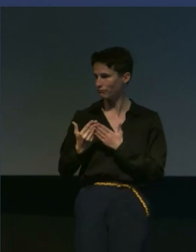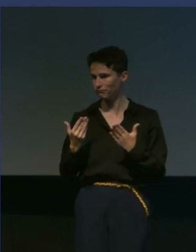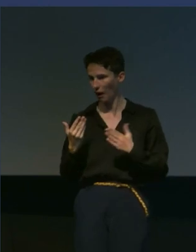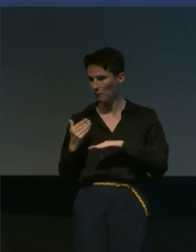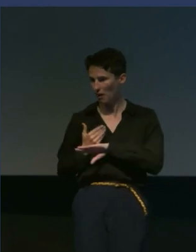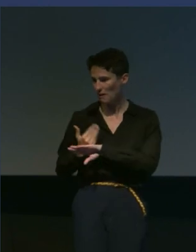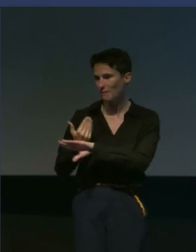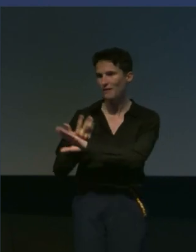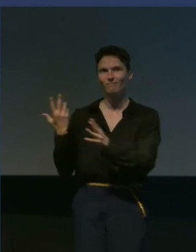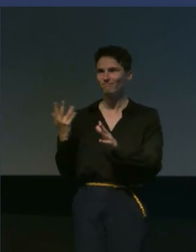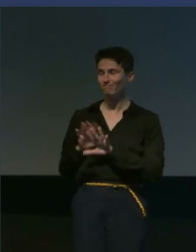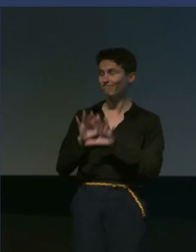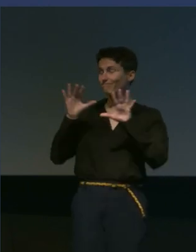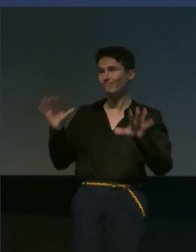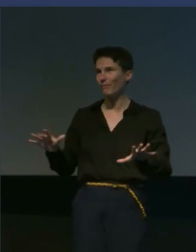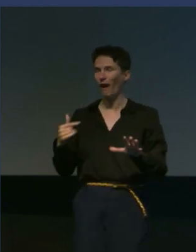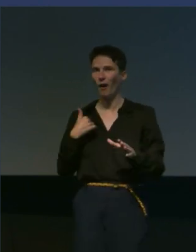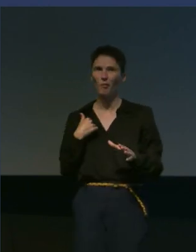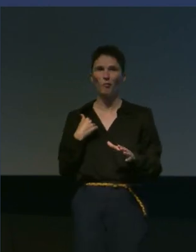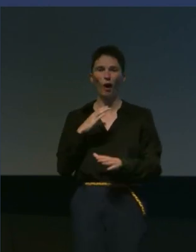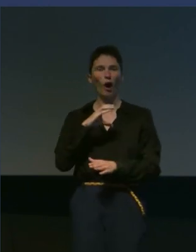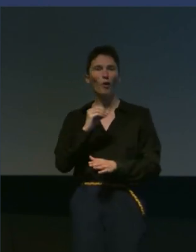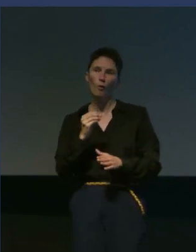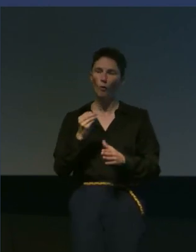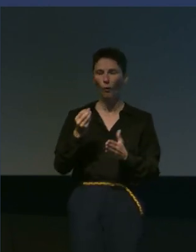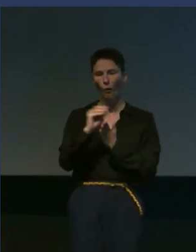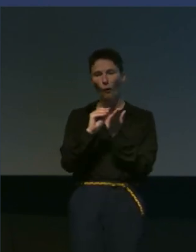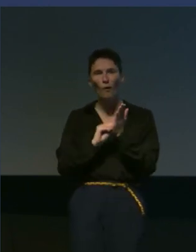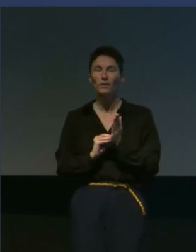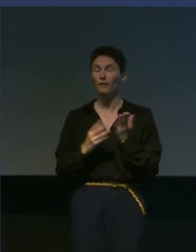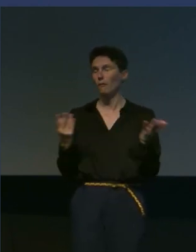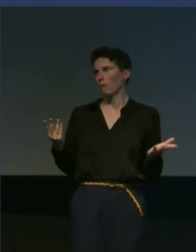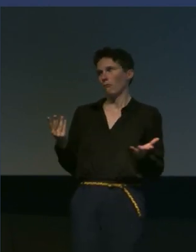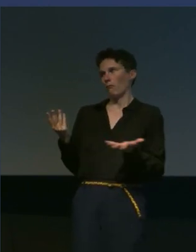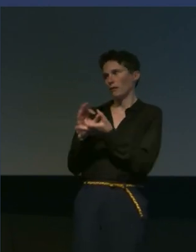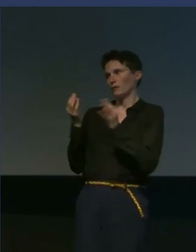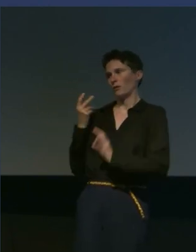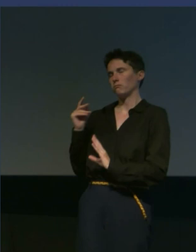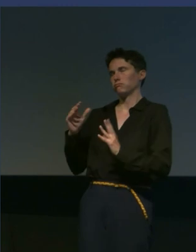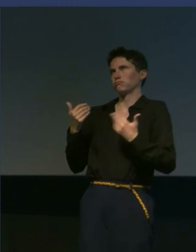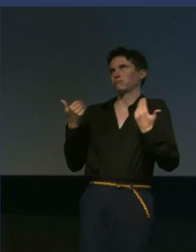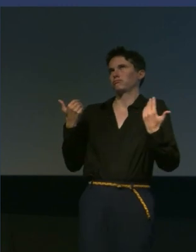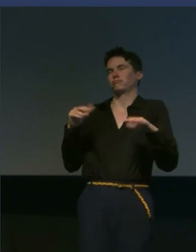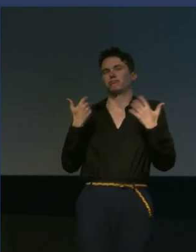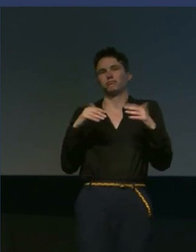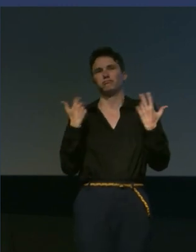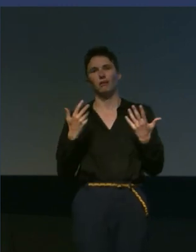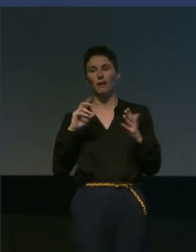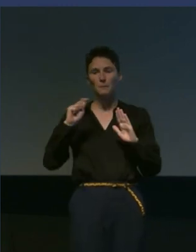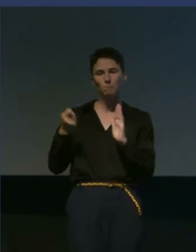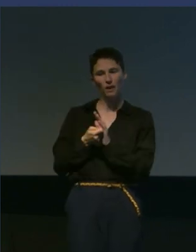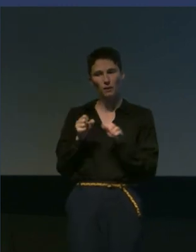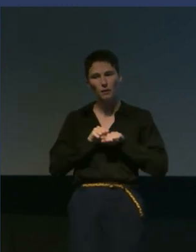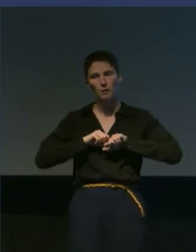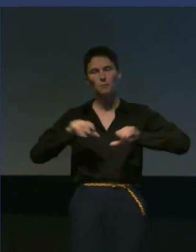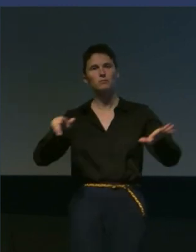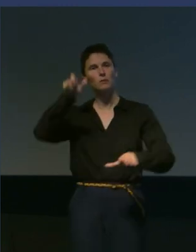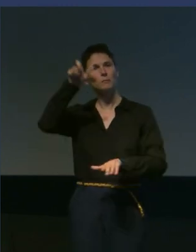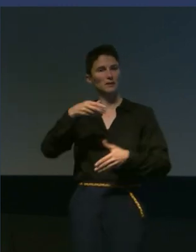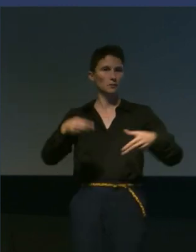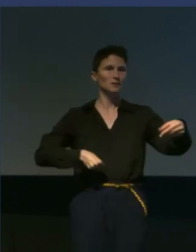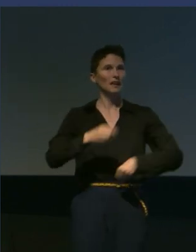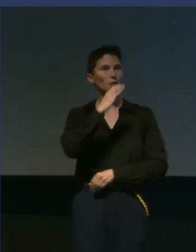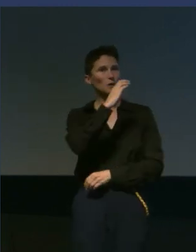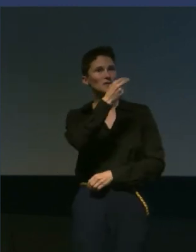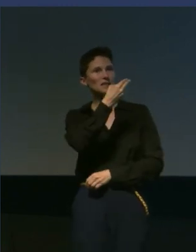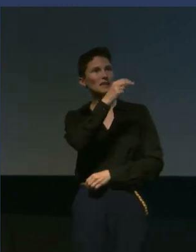que coéquipier, il lui est arrivé une meilleure histoire. Donc, déjà, quand il est sorti, le président du directeur du